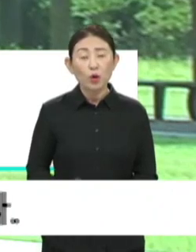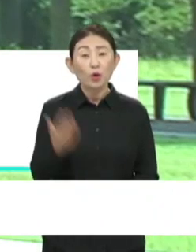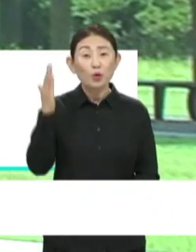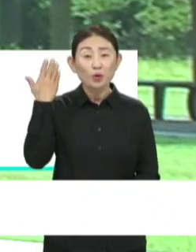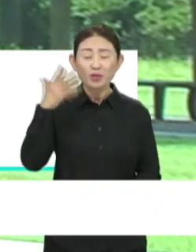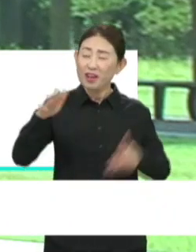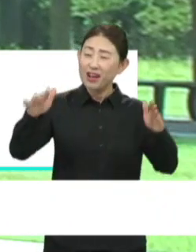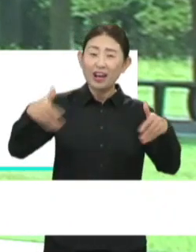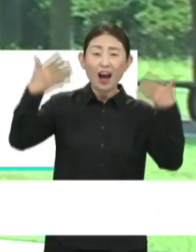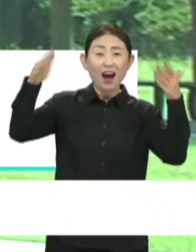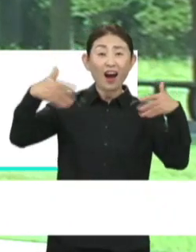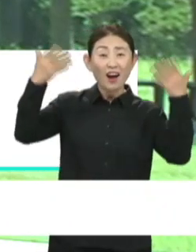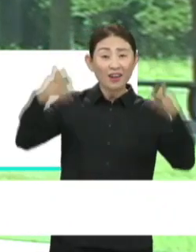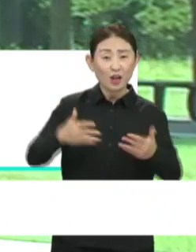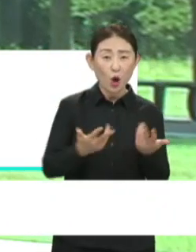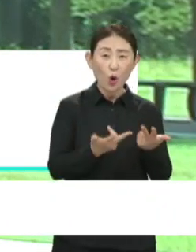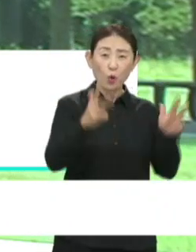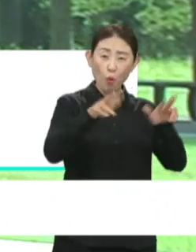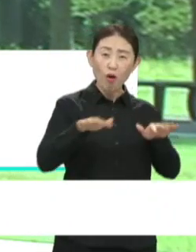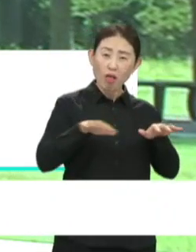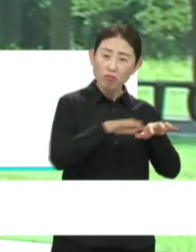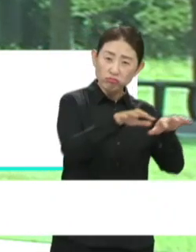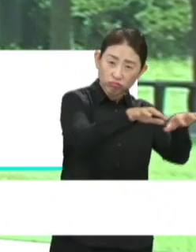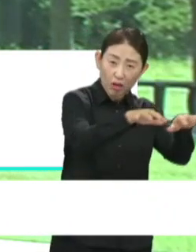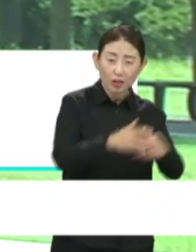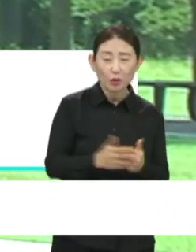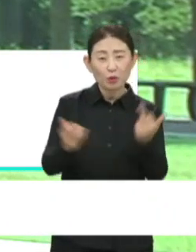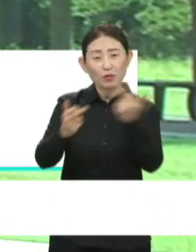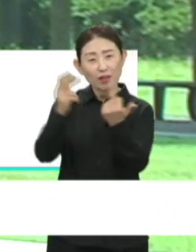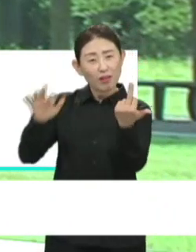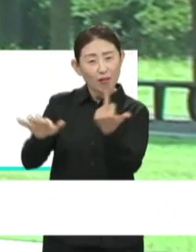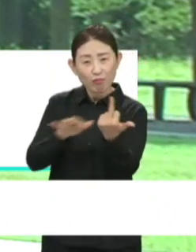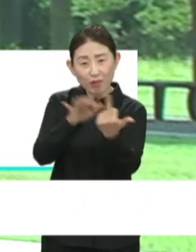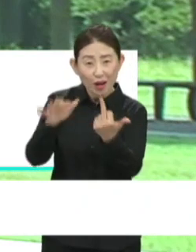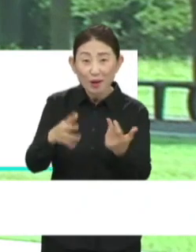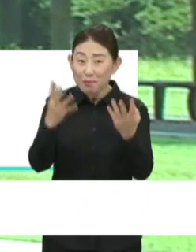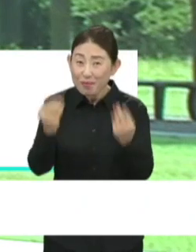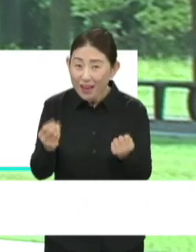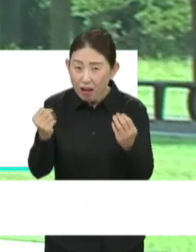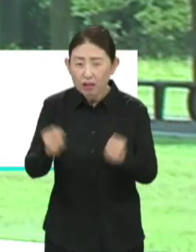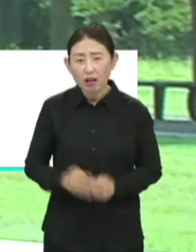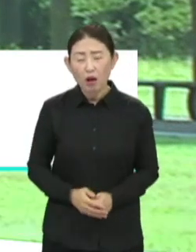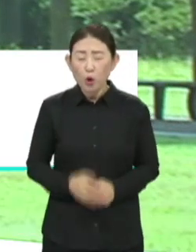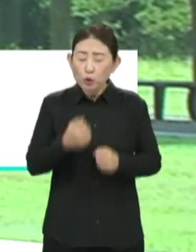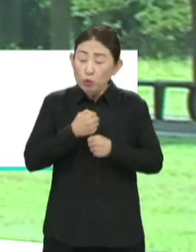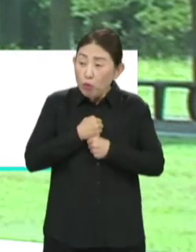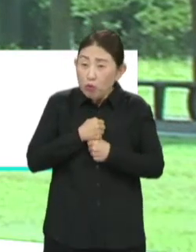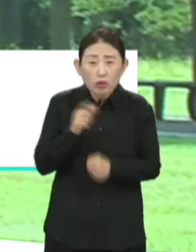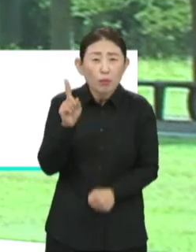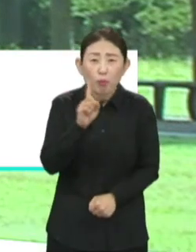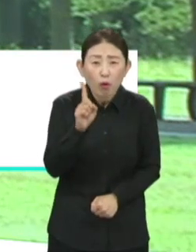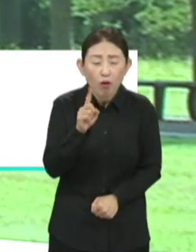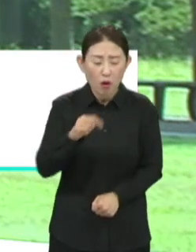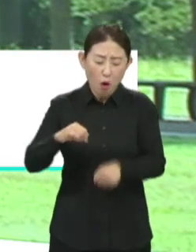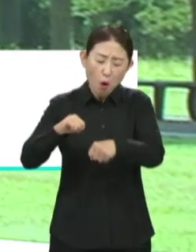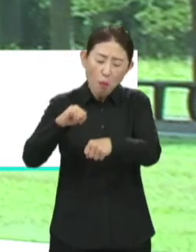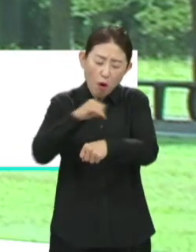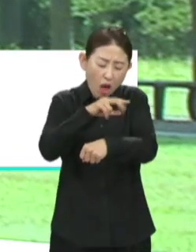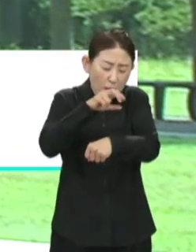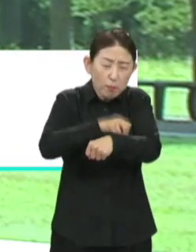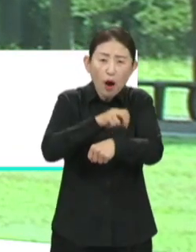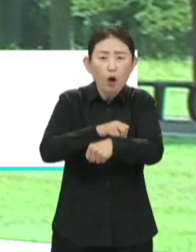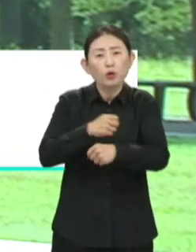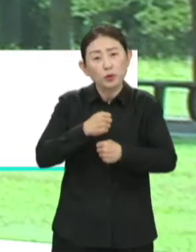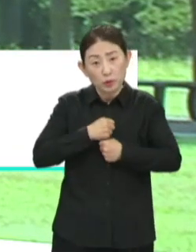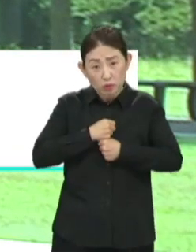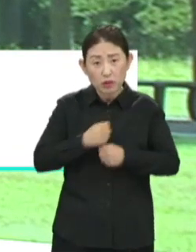화창한 가을 날씨에 공원과 산 등 야외에서 나들이 하시는 분들 많으실 텐데요. 진드기를 주의하셔야겠습니다. 특히